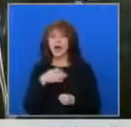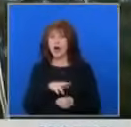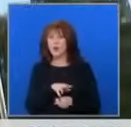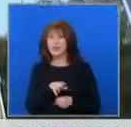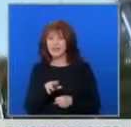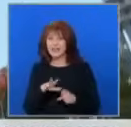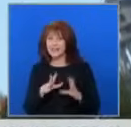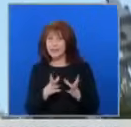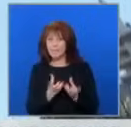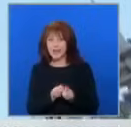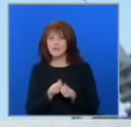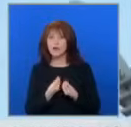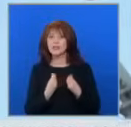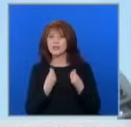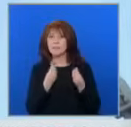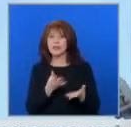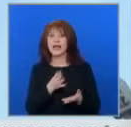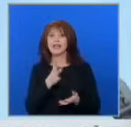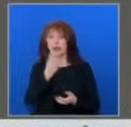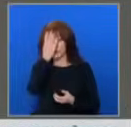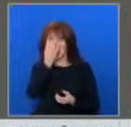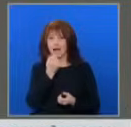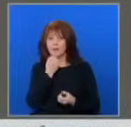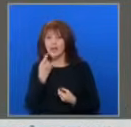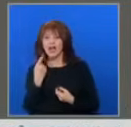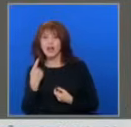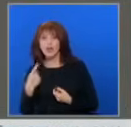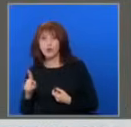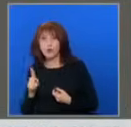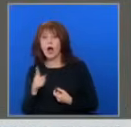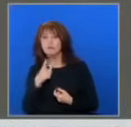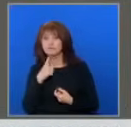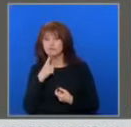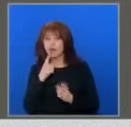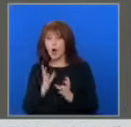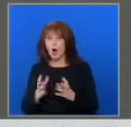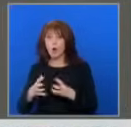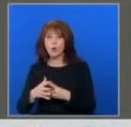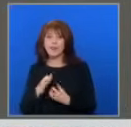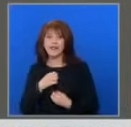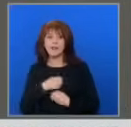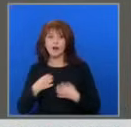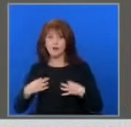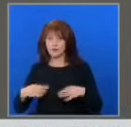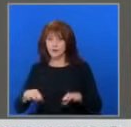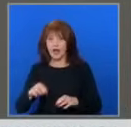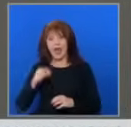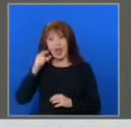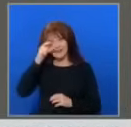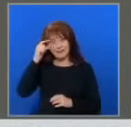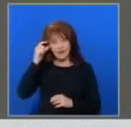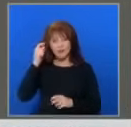родителите им са предадени от Хамас на друга въоръжена групировка, което затруднява освобождаването им. В Тел-Авив снощи се